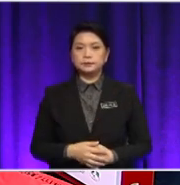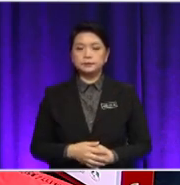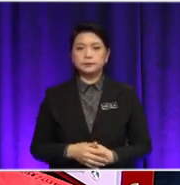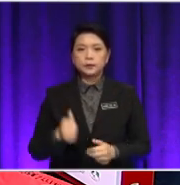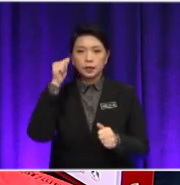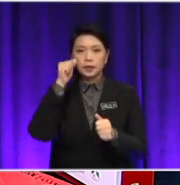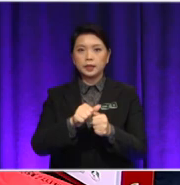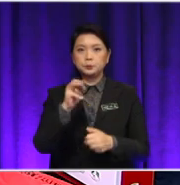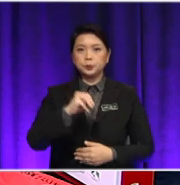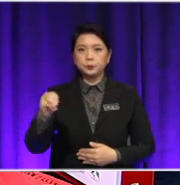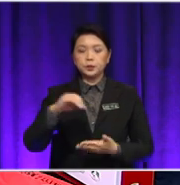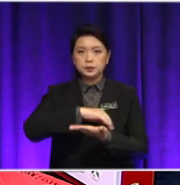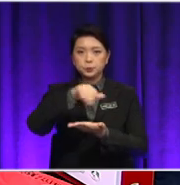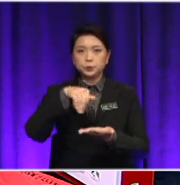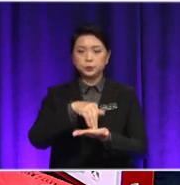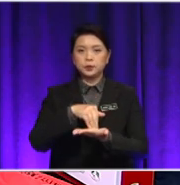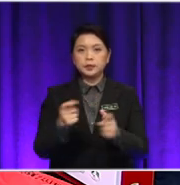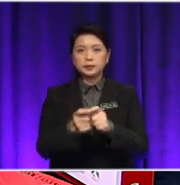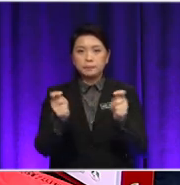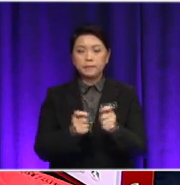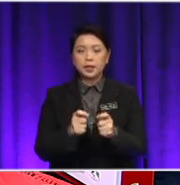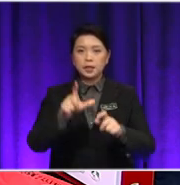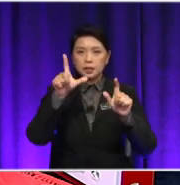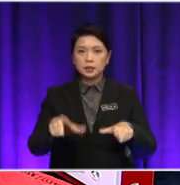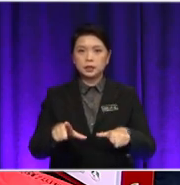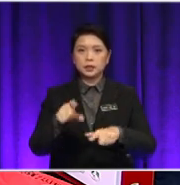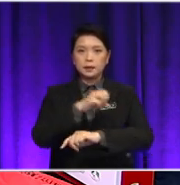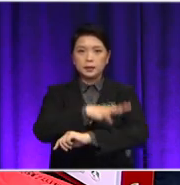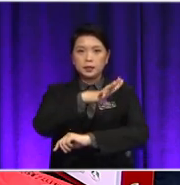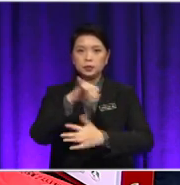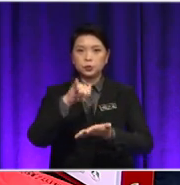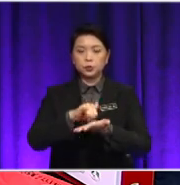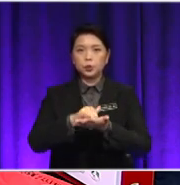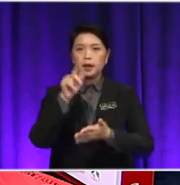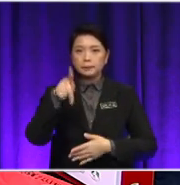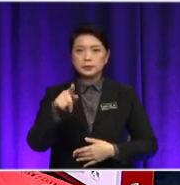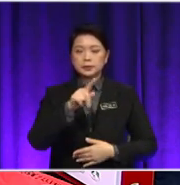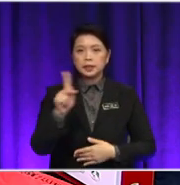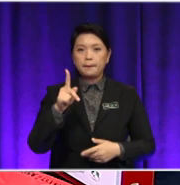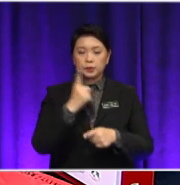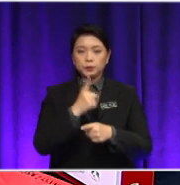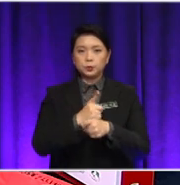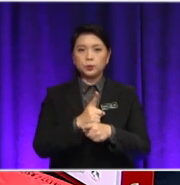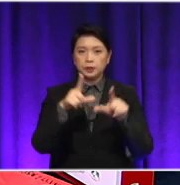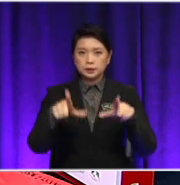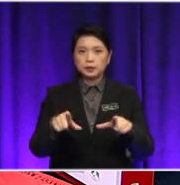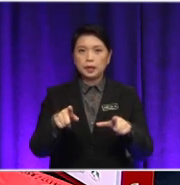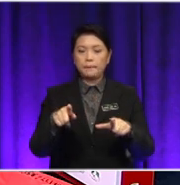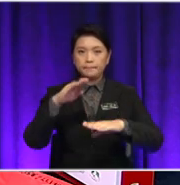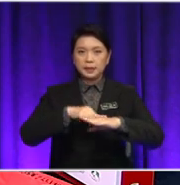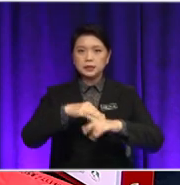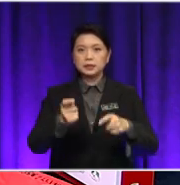Ingat murid semua, tempat letak bengkak itu pastikan betul-betul pada tempat yang bengkak. Jangan letak pada tempat yang